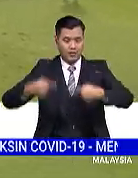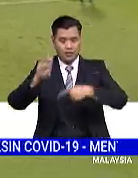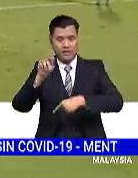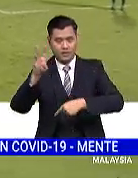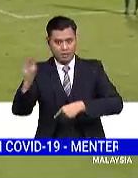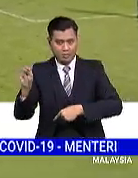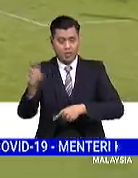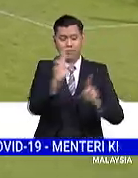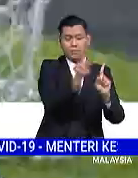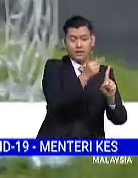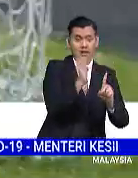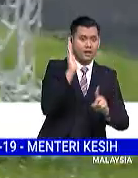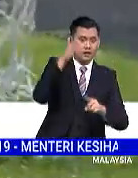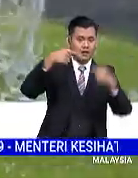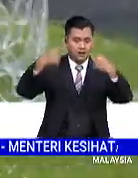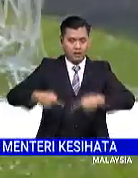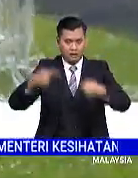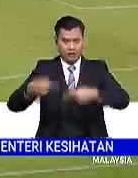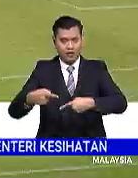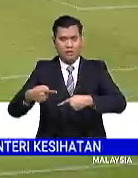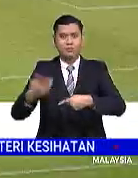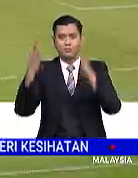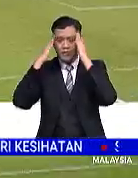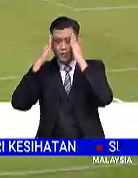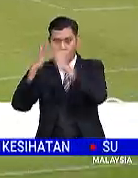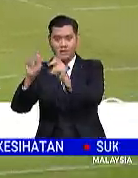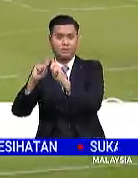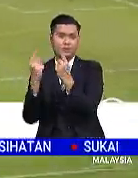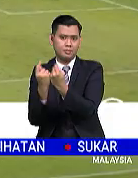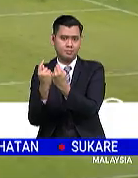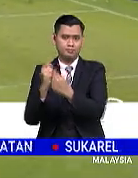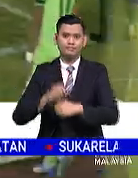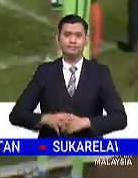manakala Penang FC bakal berhadapan Sri Pahang di Stadium Bandaraya.